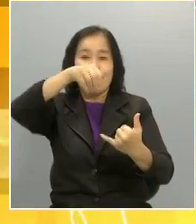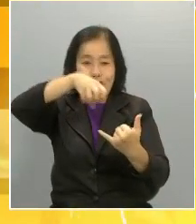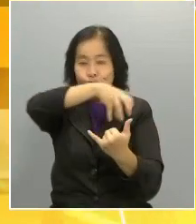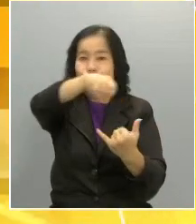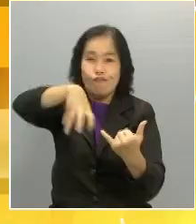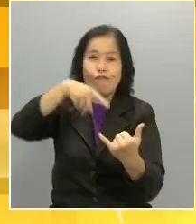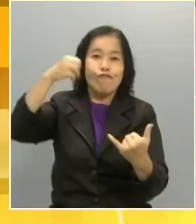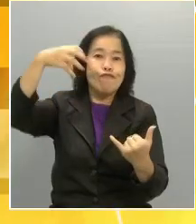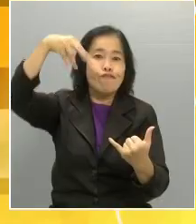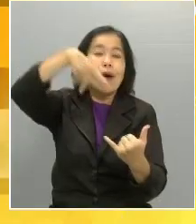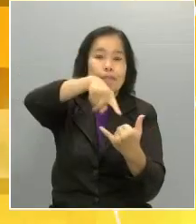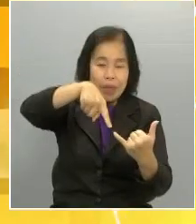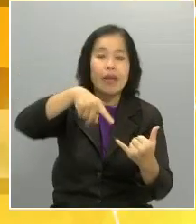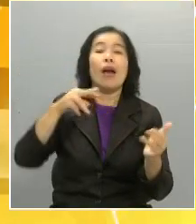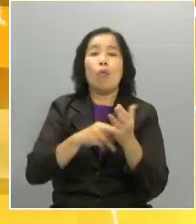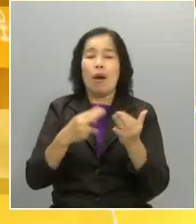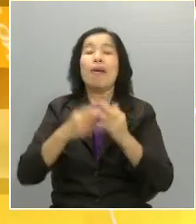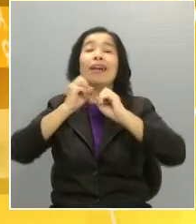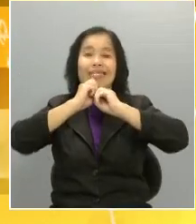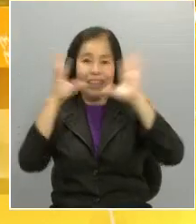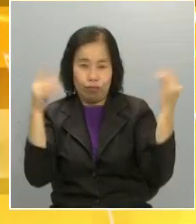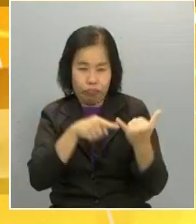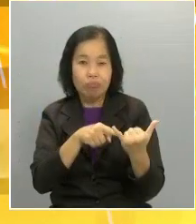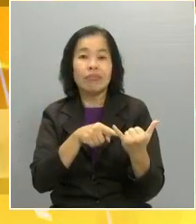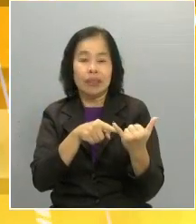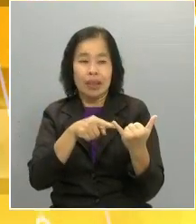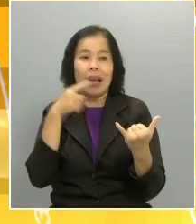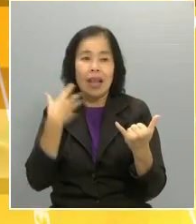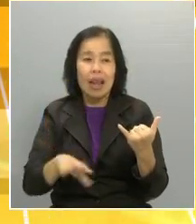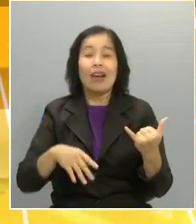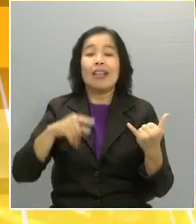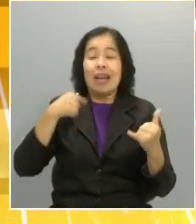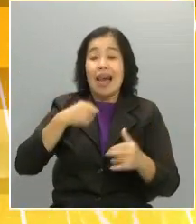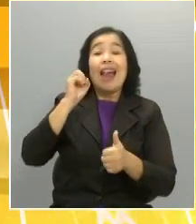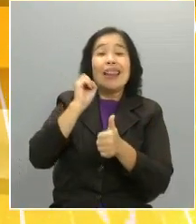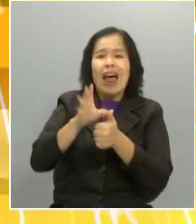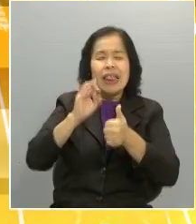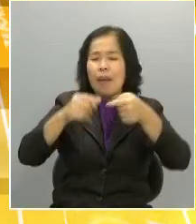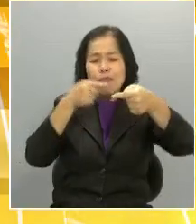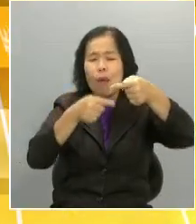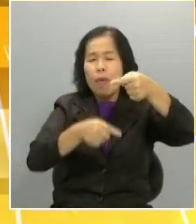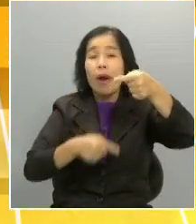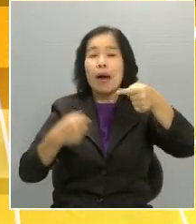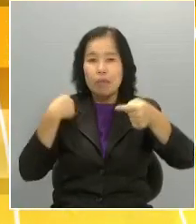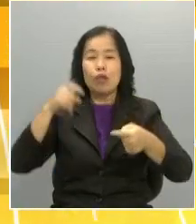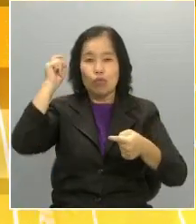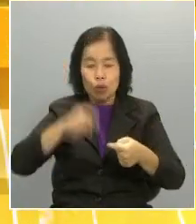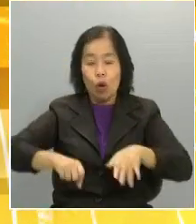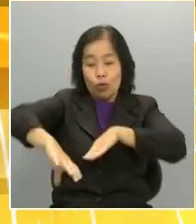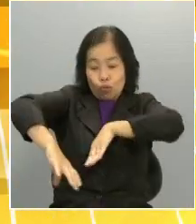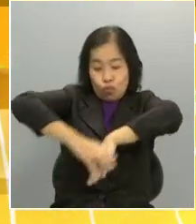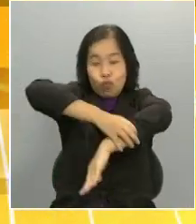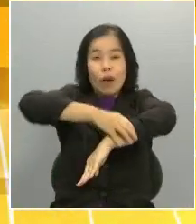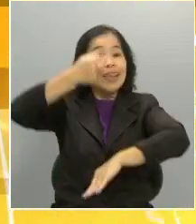เป็นข้อบ่งชี้ชัดเจนว่าไฟรั่วแล้วรวมไปถึงข้อแนะนำอื่นๆนะครับผมยกตัวอย่างอย่างเช่นต้องใส่รองเท้าบูทย